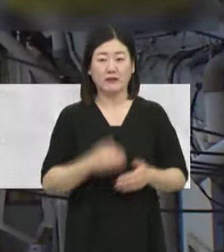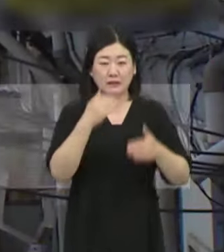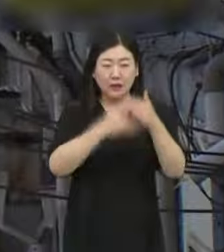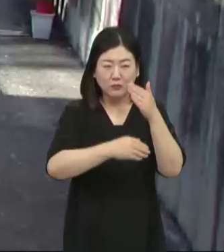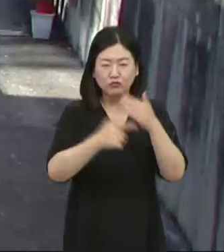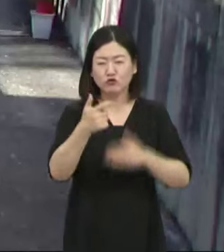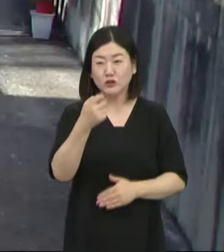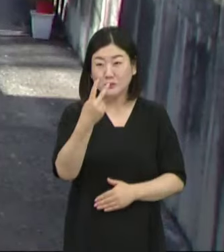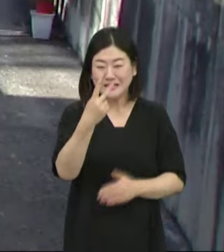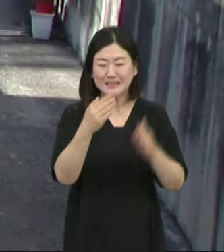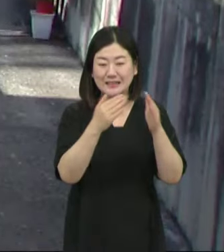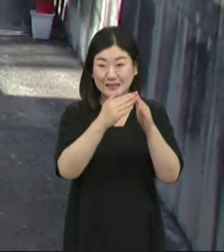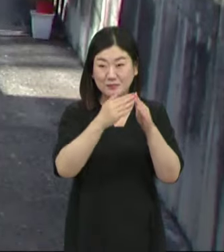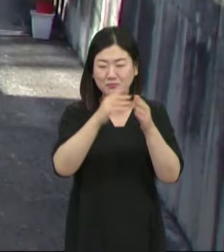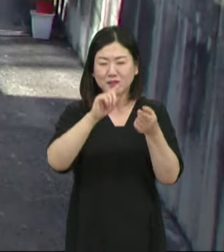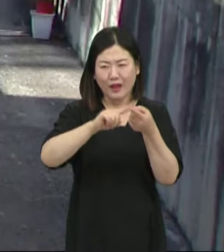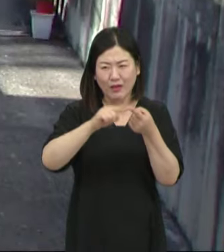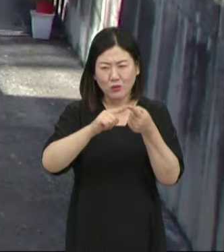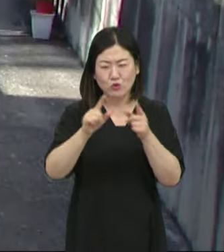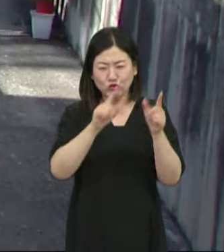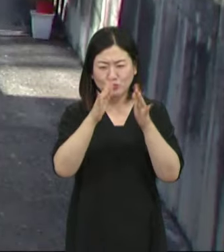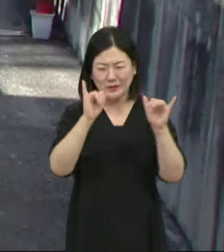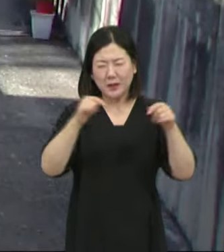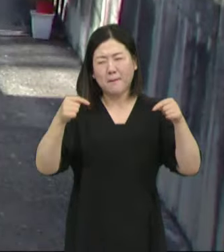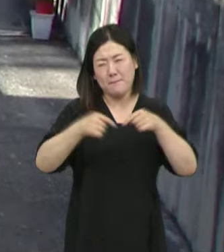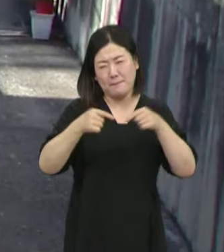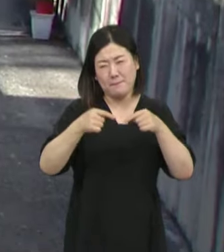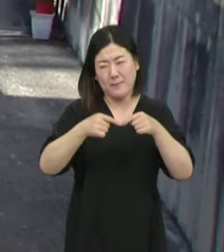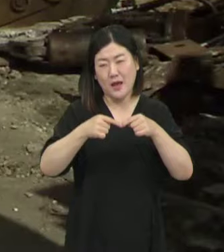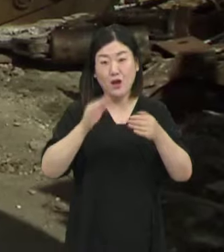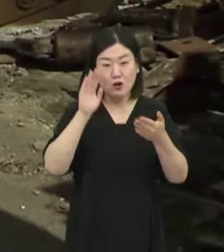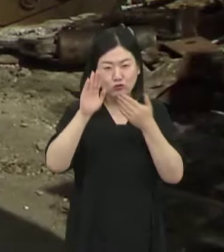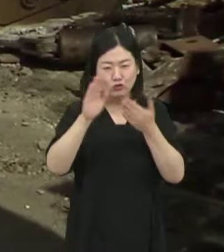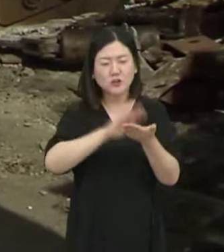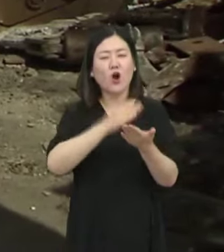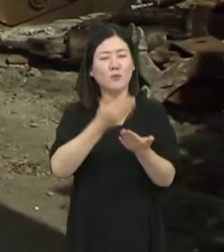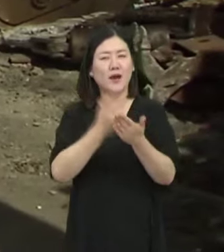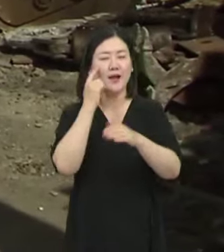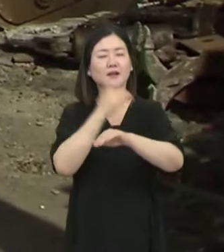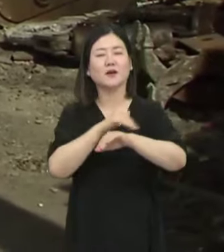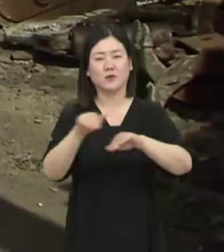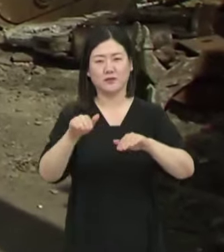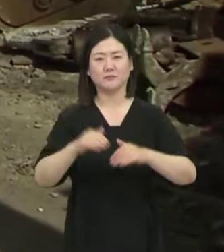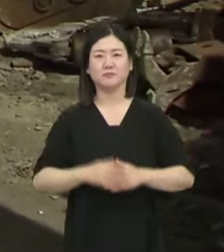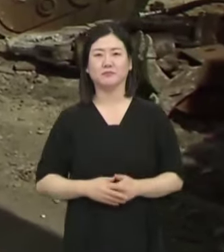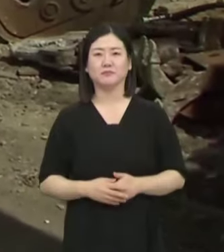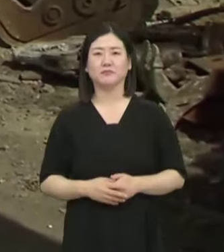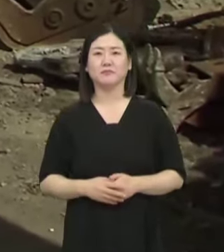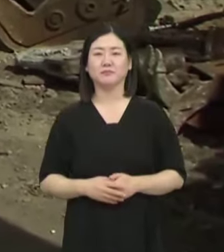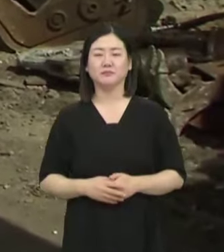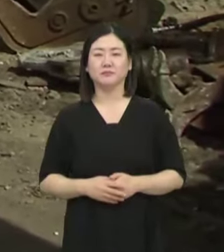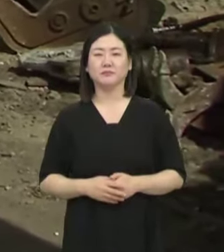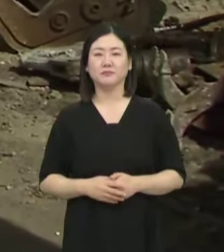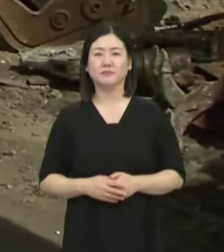군은 나머지 예순 두 개동 쪽방촌 거주민들과 협의를 진행해 신속하게 정비한다는 계획입니다